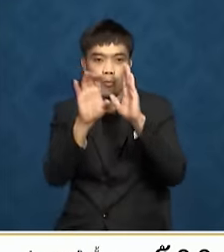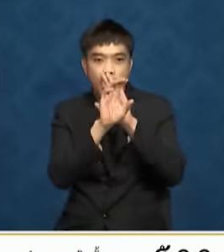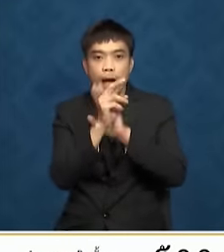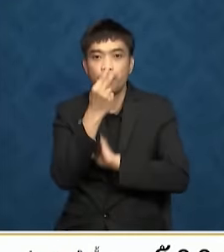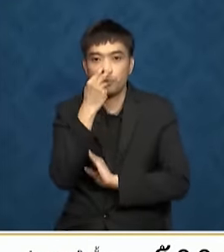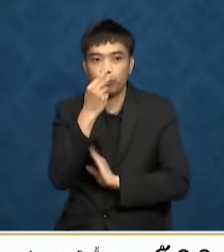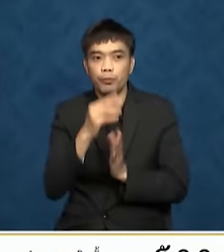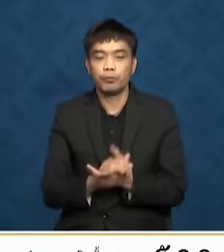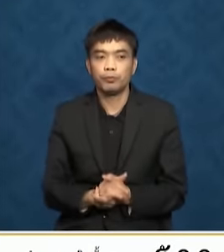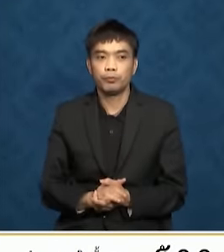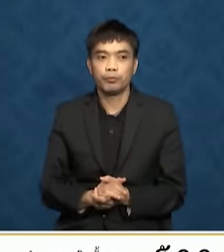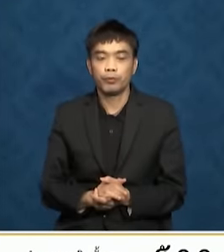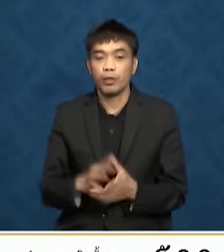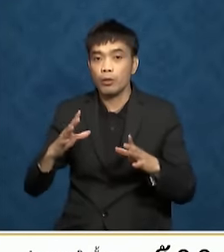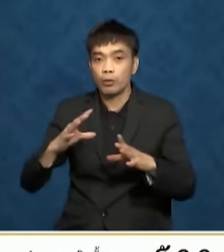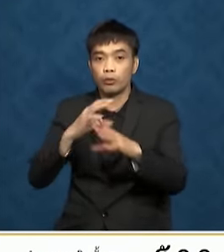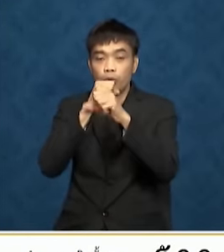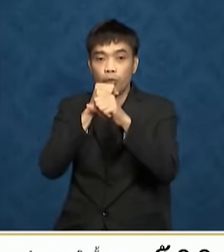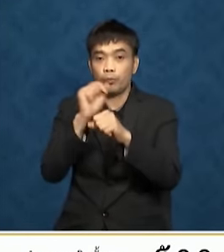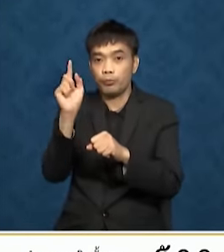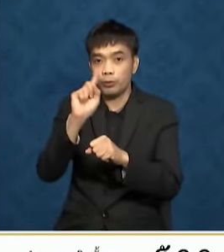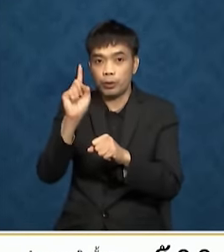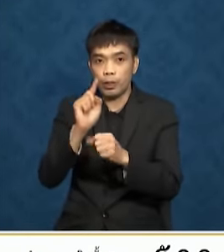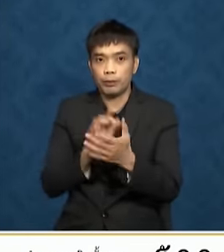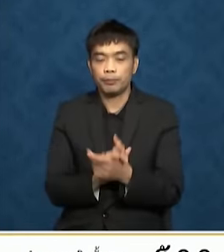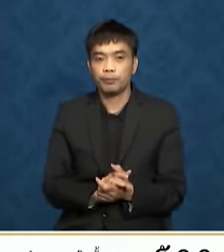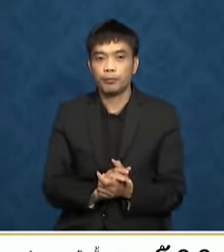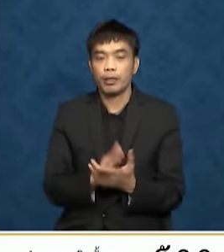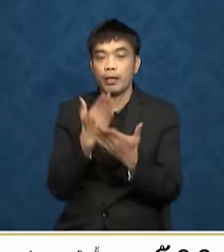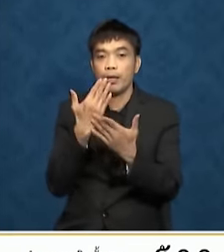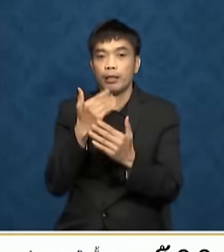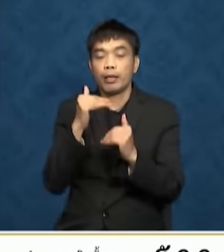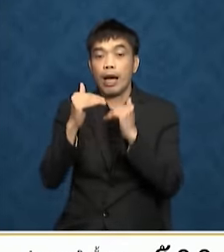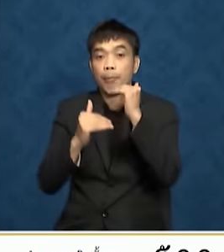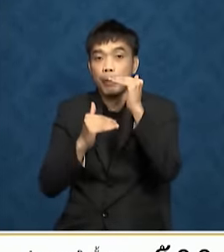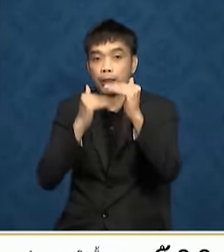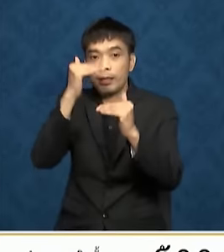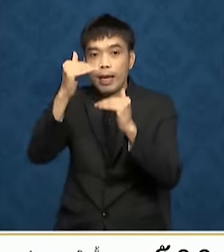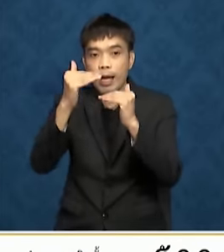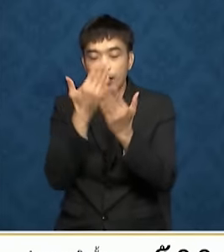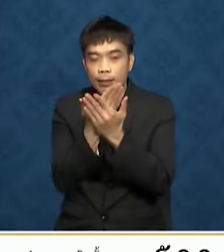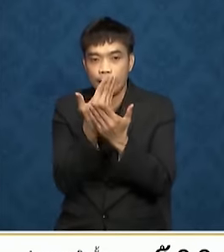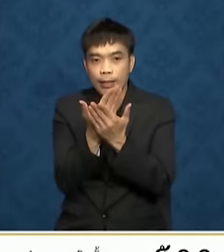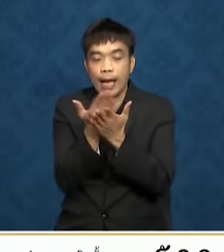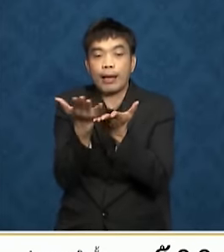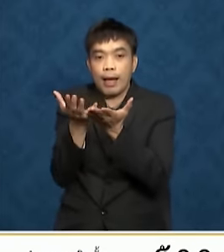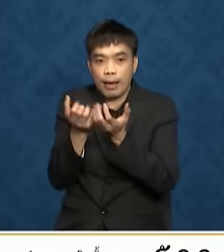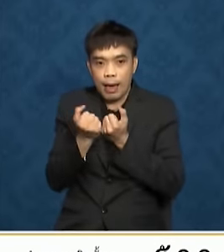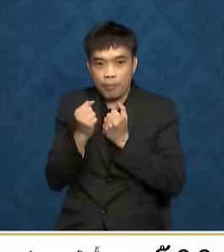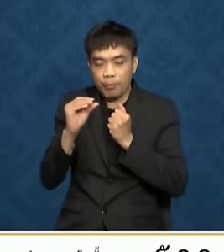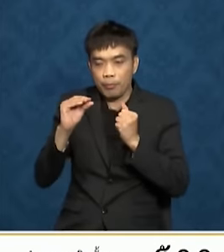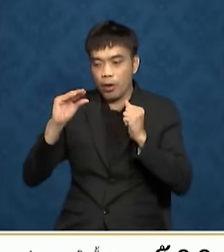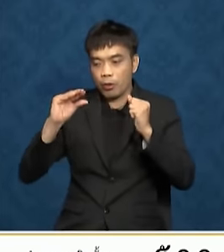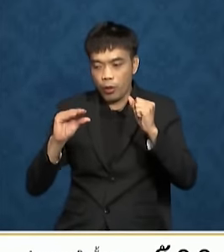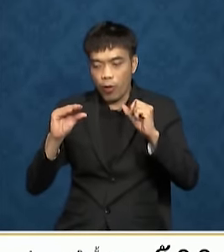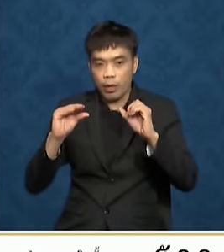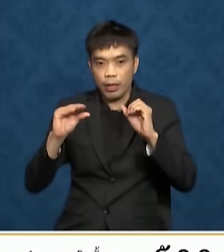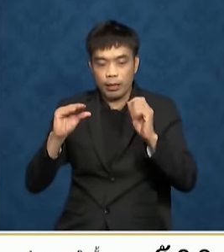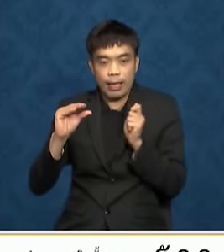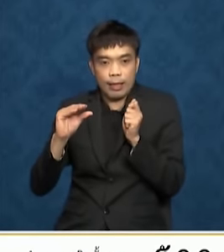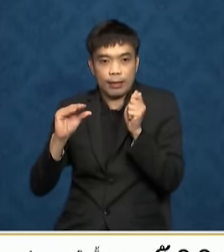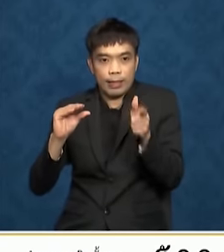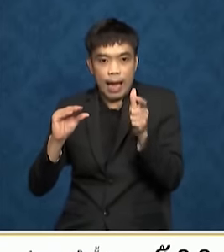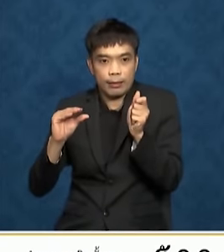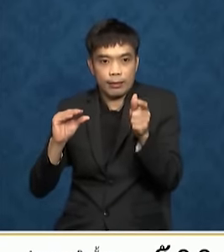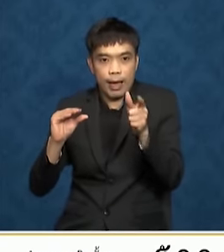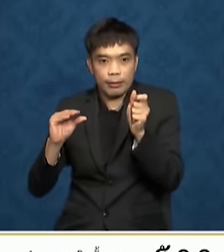ครับว่าภาพสรุปสั้นๆก็คืออัตราการเติบโตของรายได้โตไม่ทันรายจ่ายของประเทศทำให้